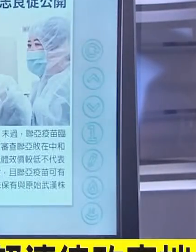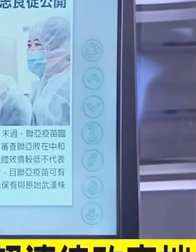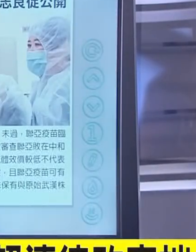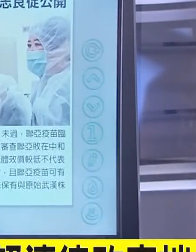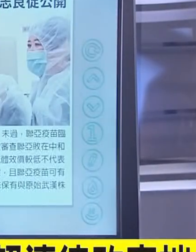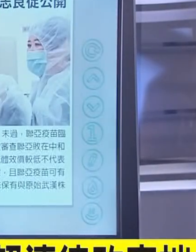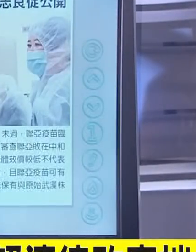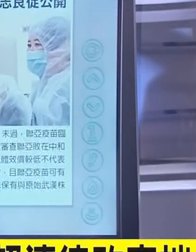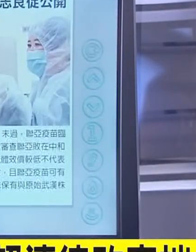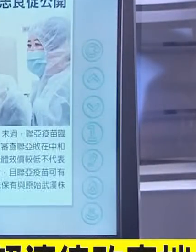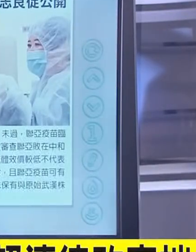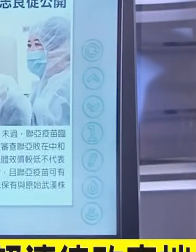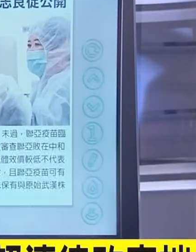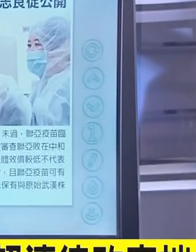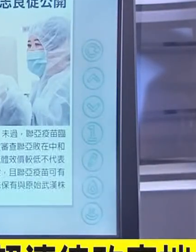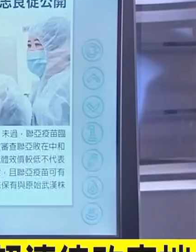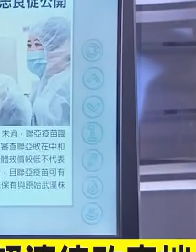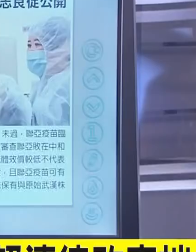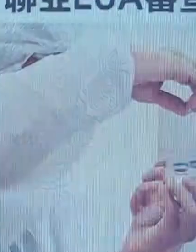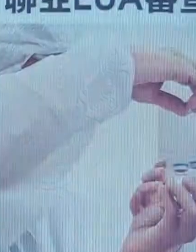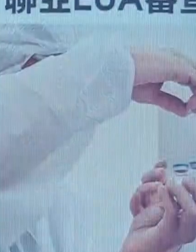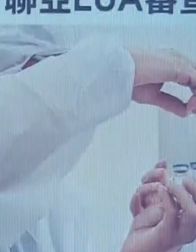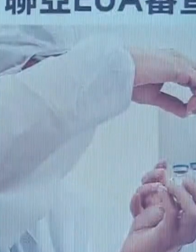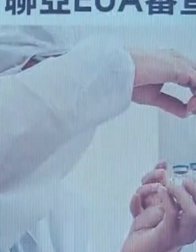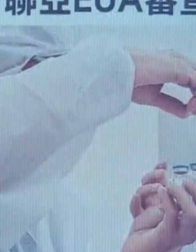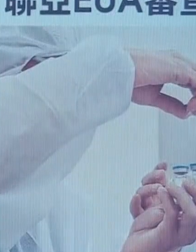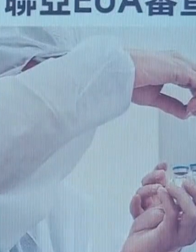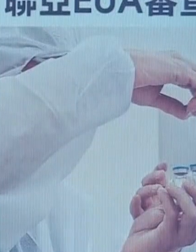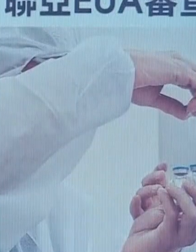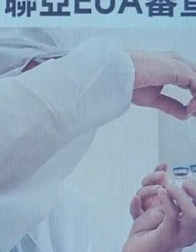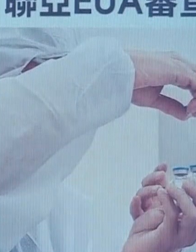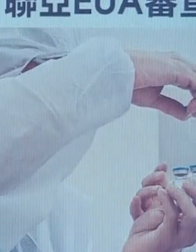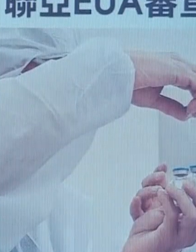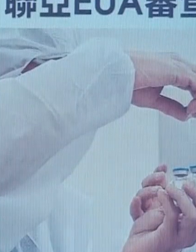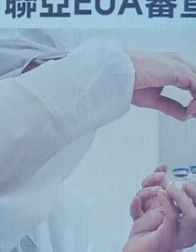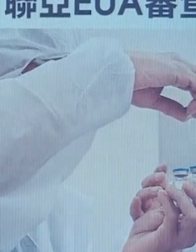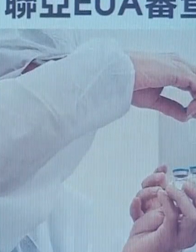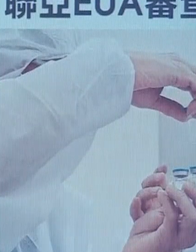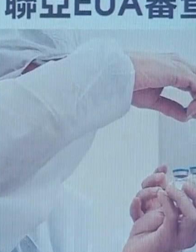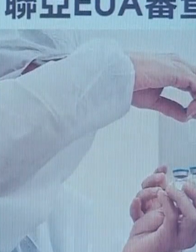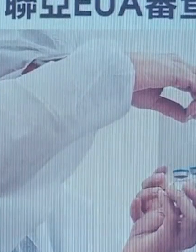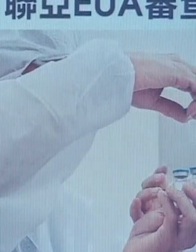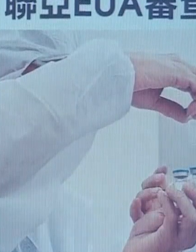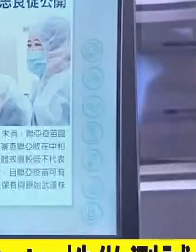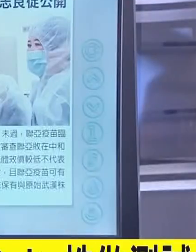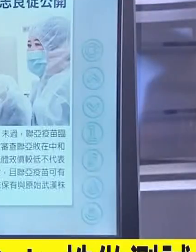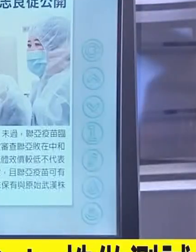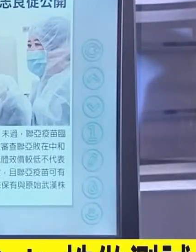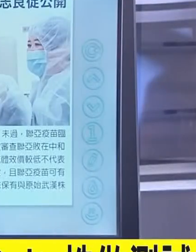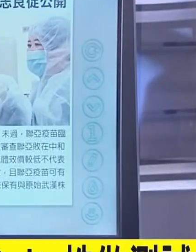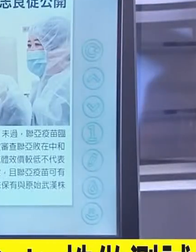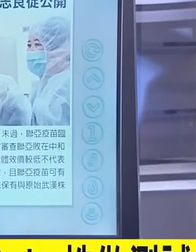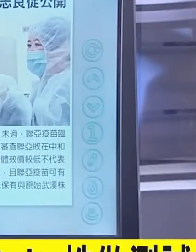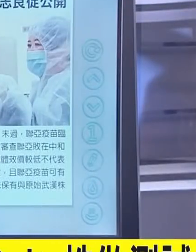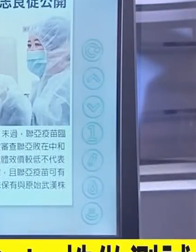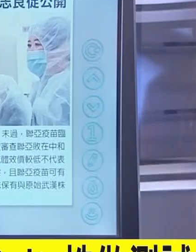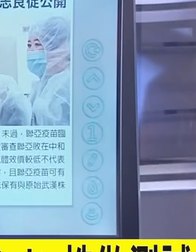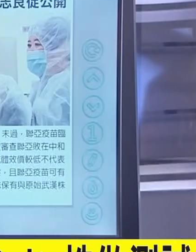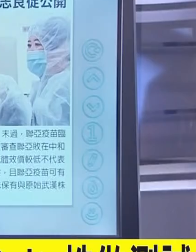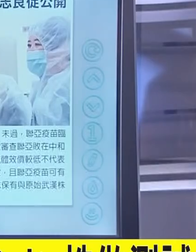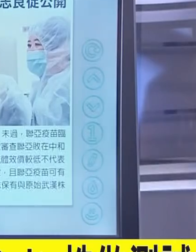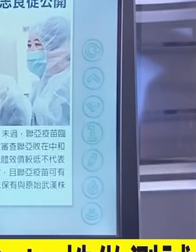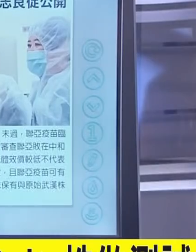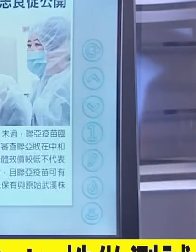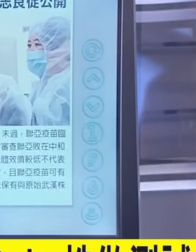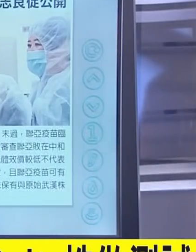申诉，申请以 Delta 病毒株做测试，重新判定检测的这个审查的结果。而他们的这个